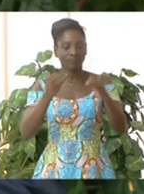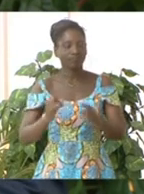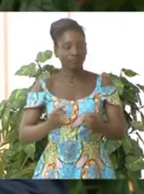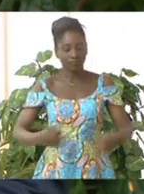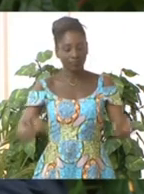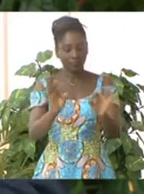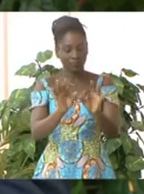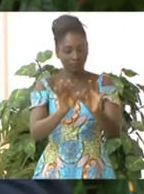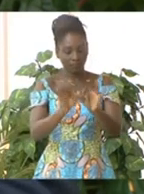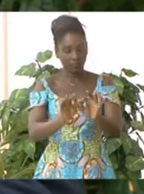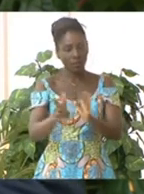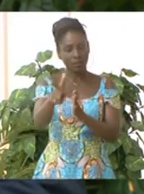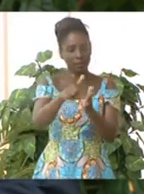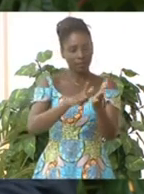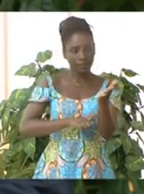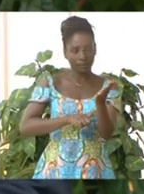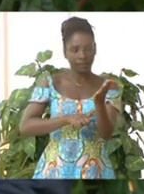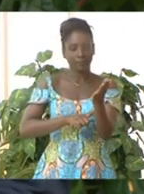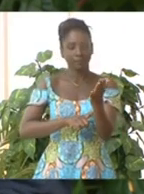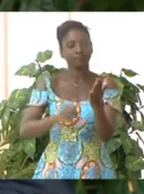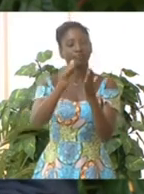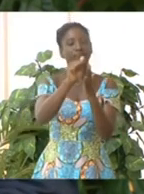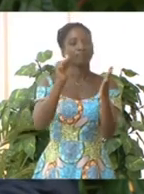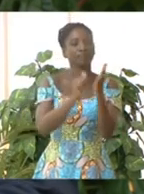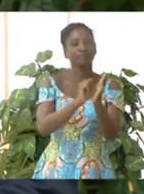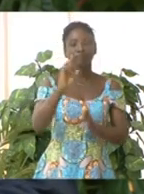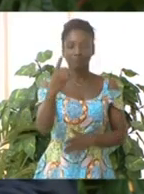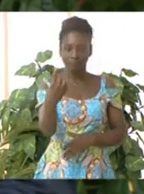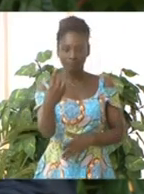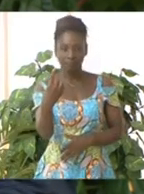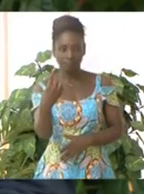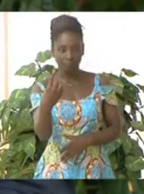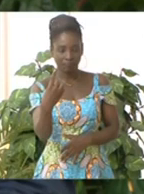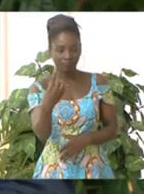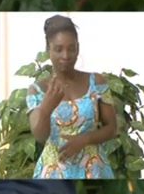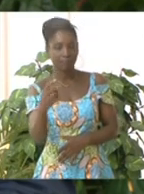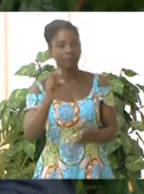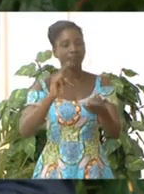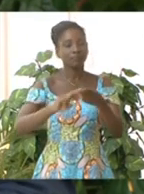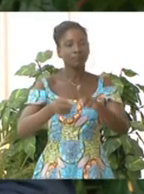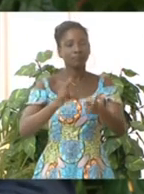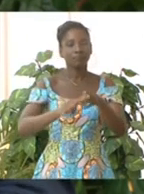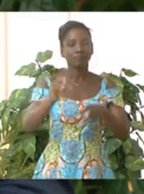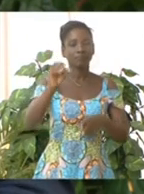Je voudrais donner lecture de l'article 1er de l'arrêté numéro